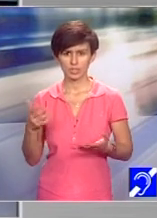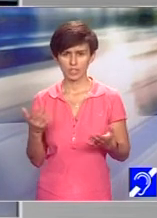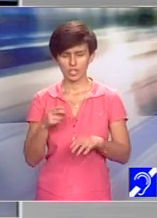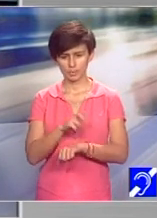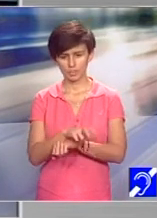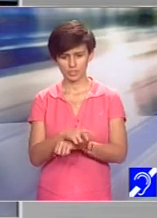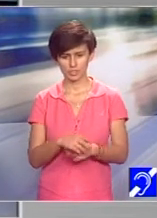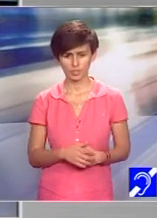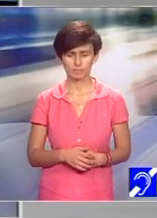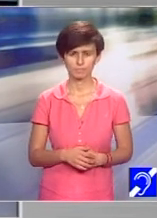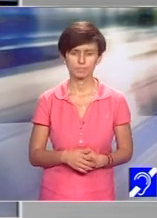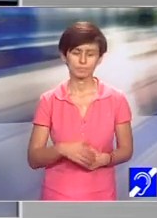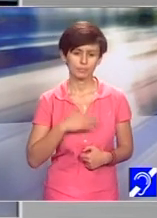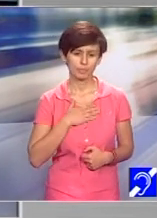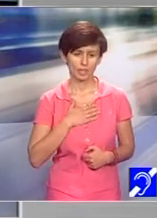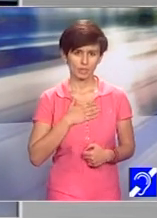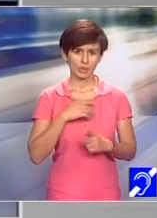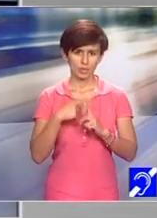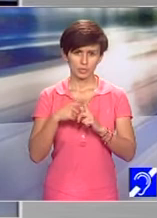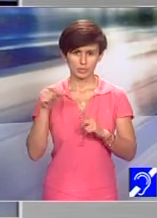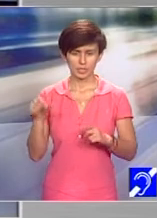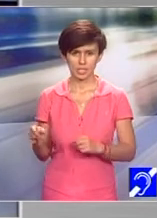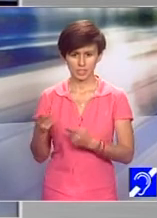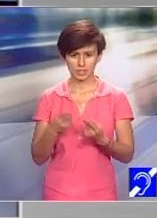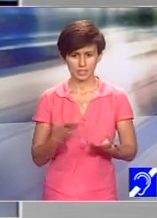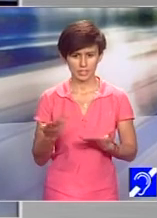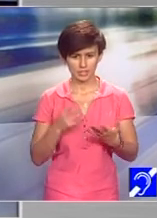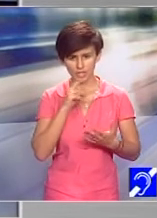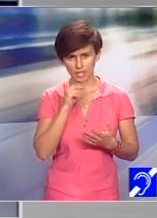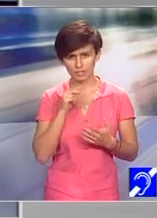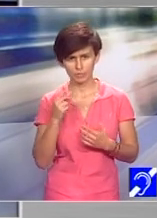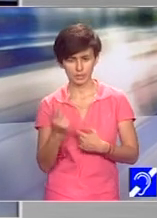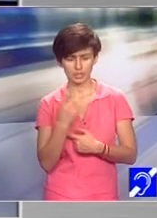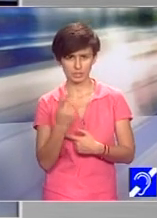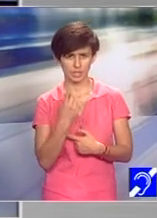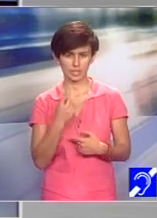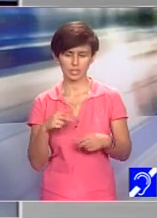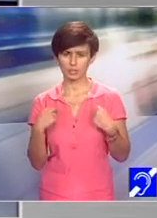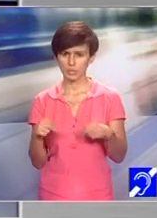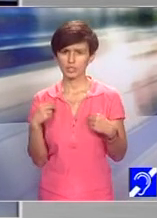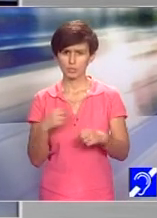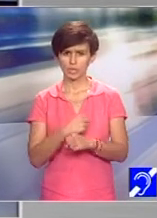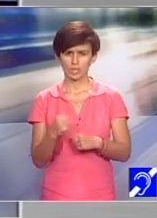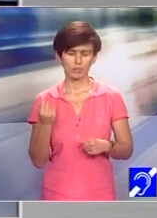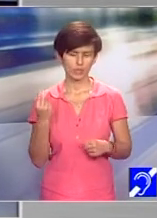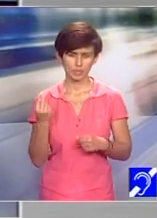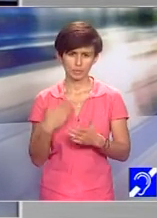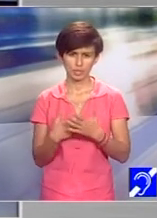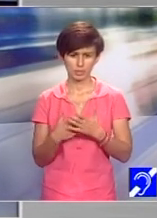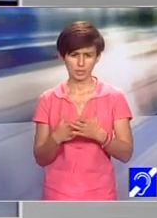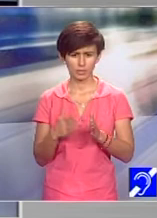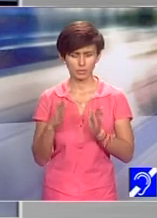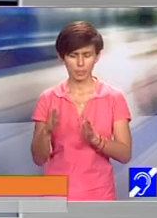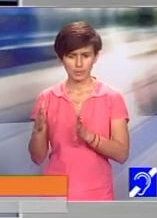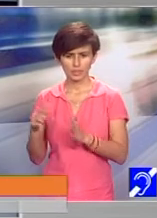lângă acești invitați de care am vorbit din străinătate, cu exemple foarte bune pentru partea aceasta